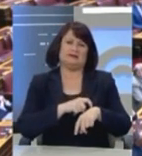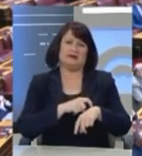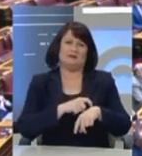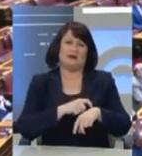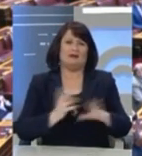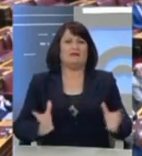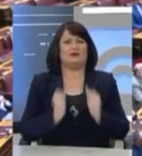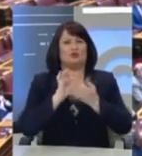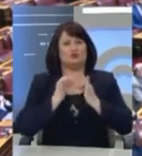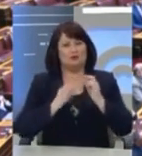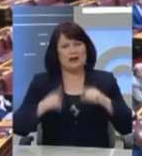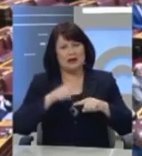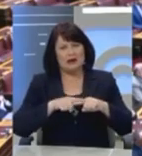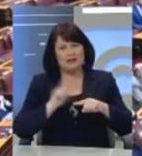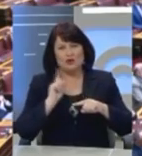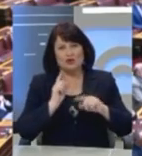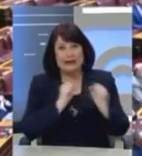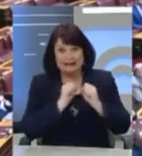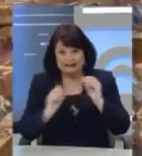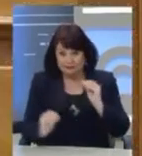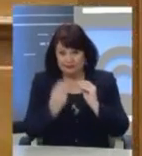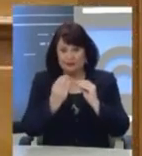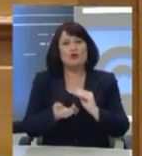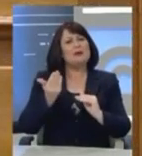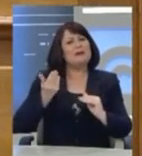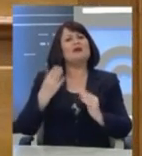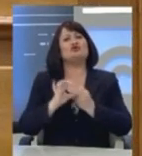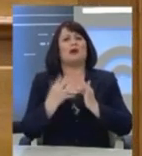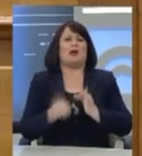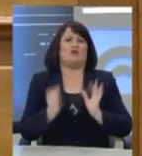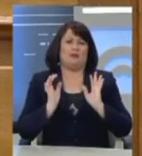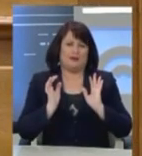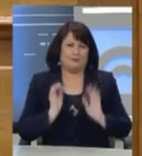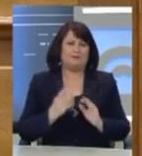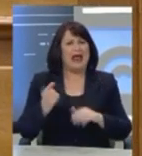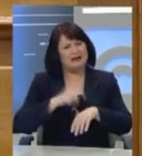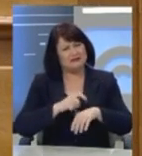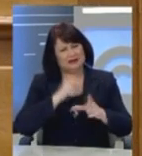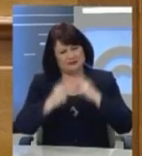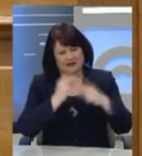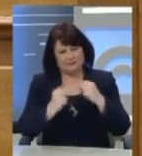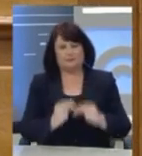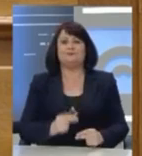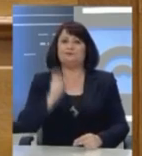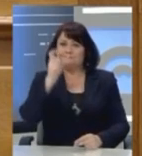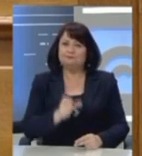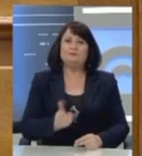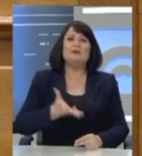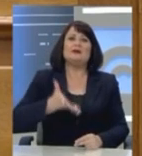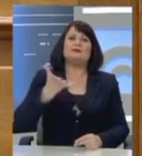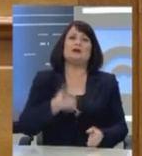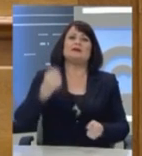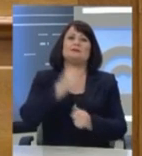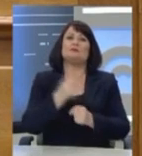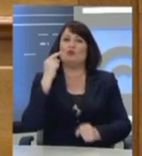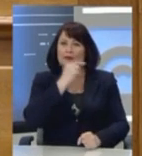ξεκινά από την έναρξη της κρίσης. Σε ό,τι αφορά όμως την περίοδο της Πρωθυπουργίας του Κωνσταντίνου